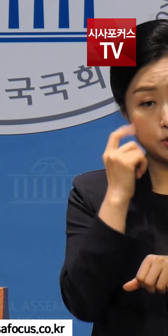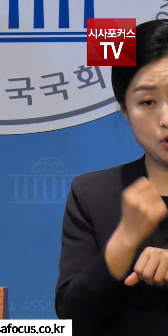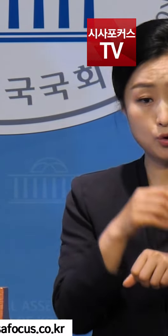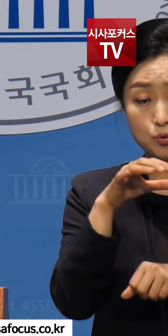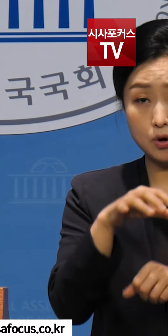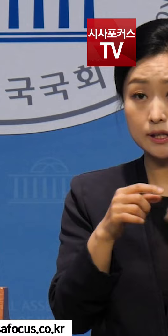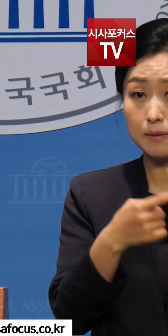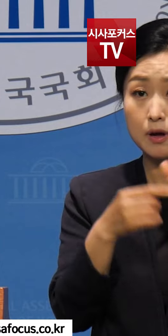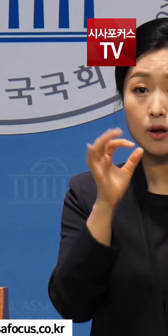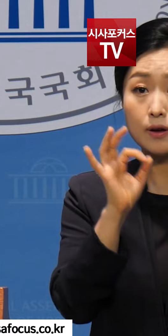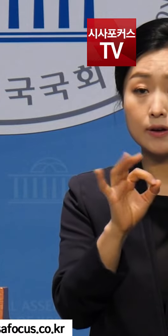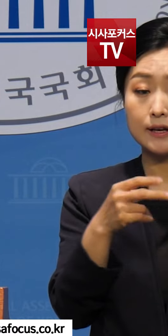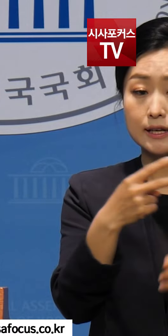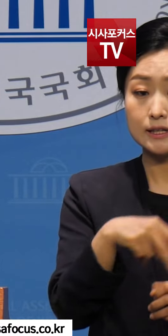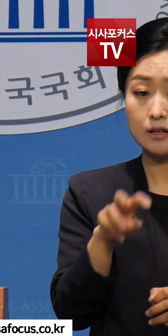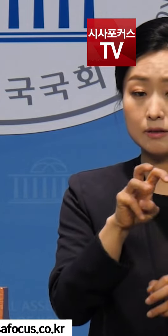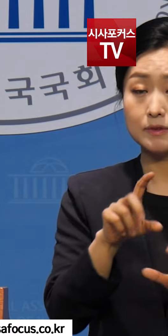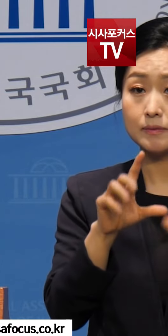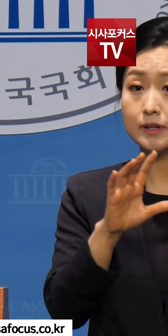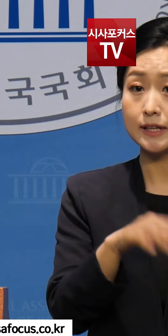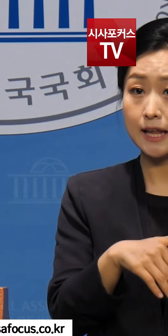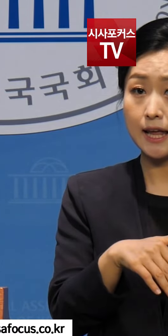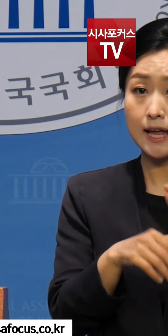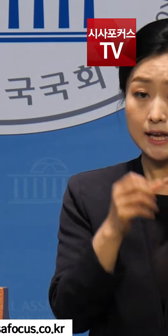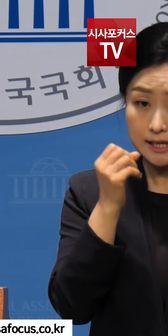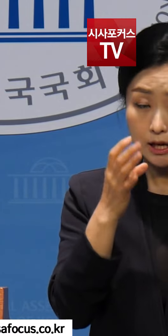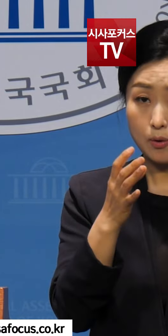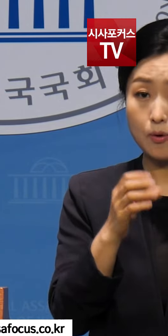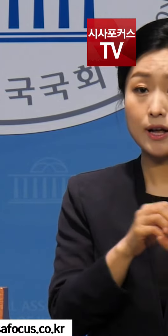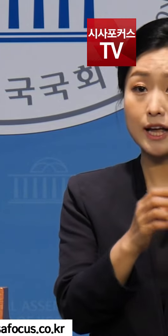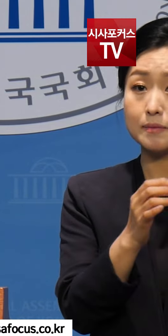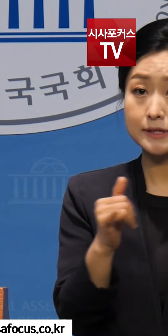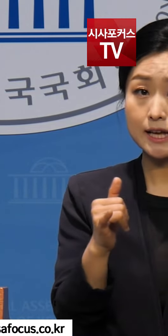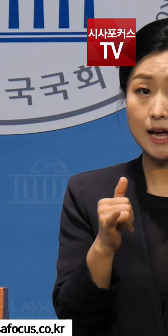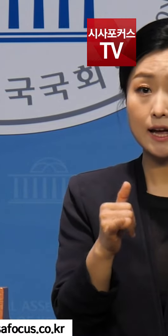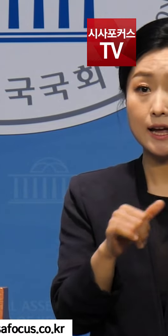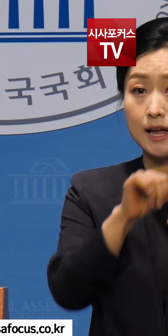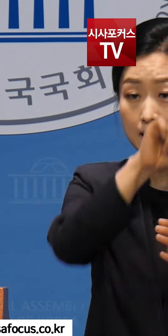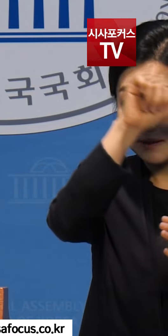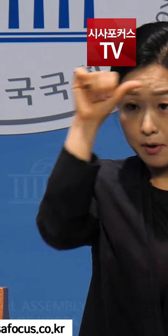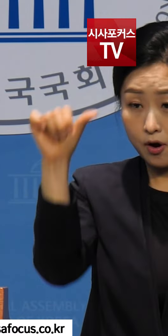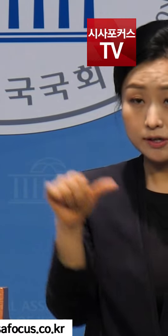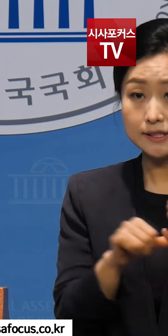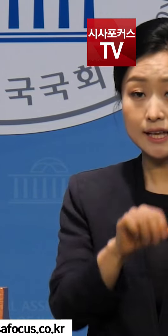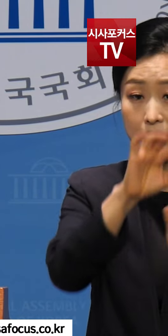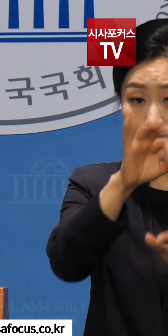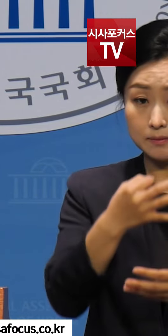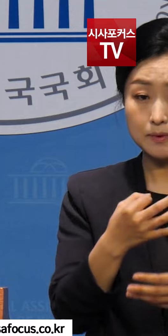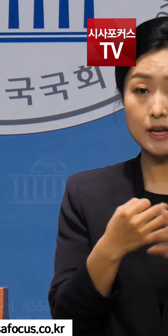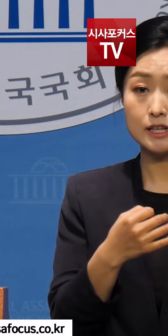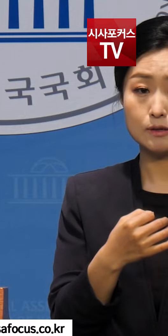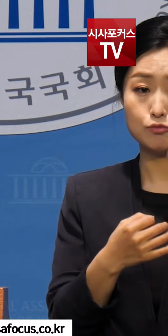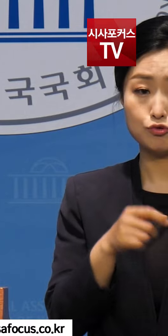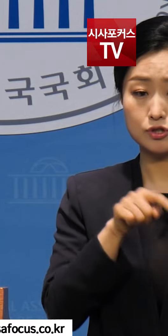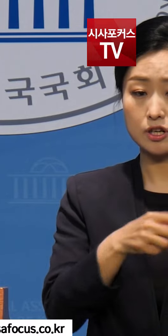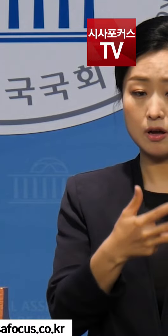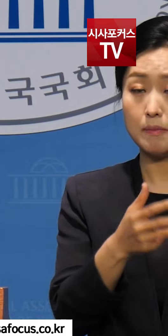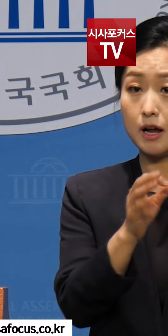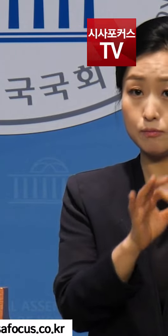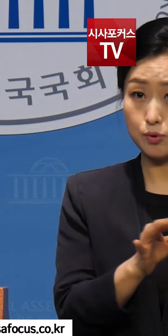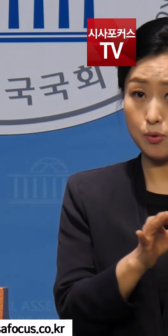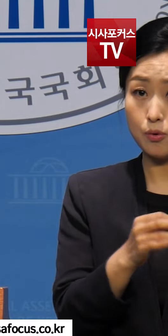연구에 따르면 2030년 신규 수급자는 생애 총 급여에 16.8%